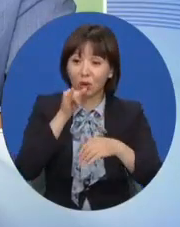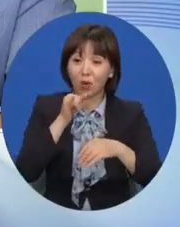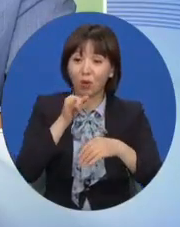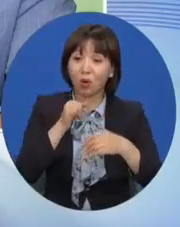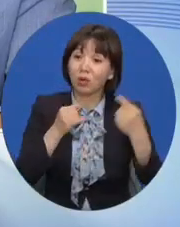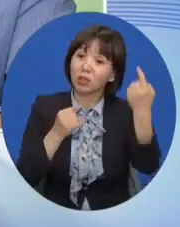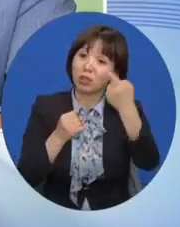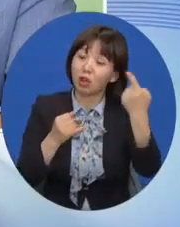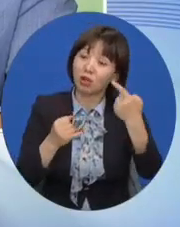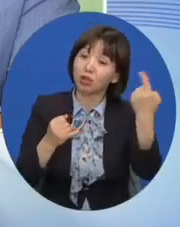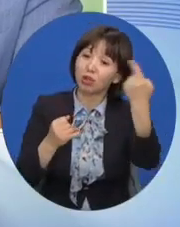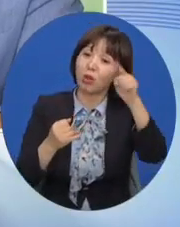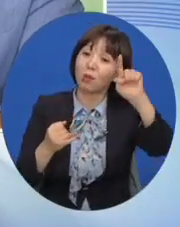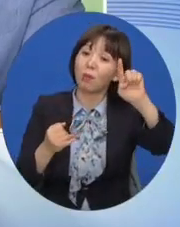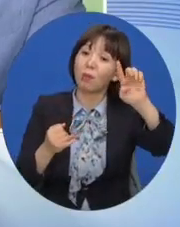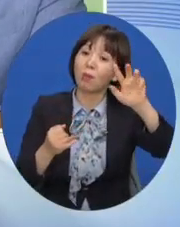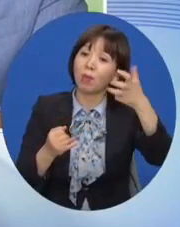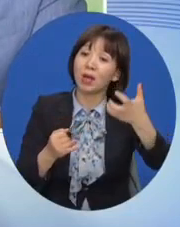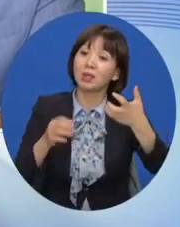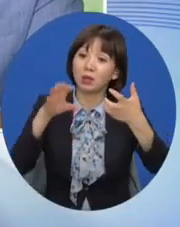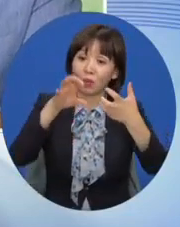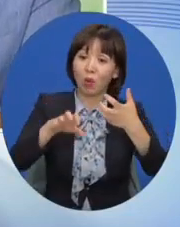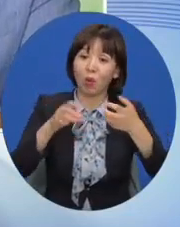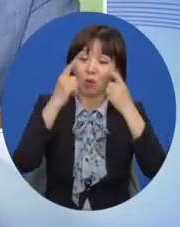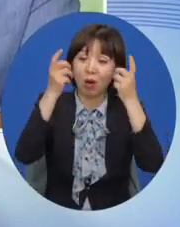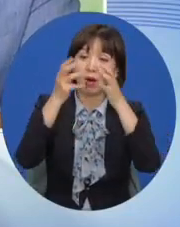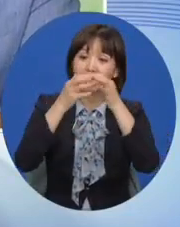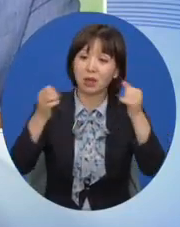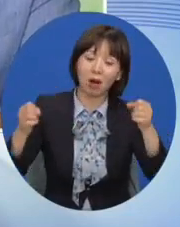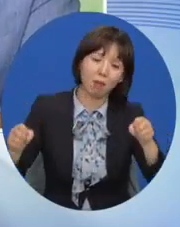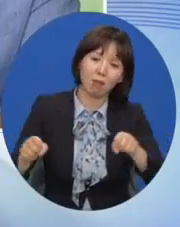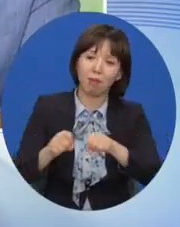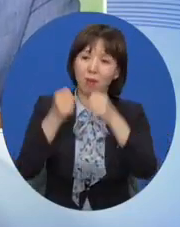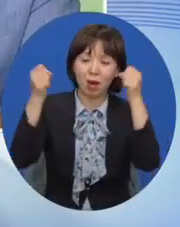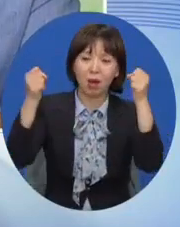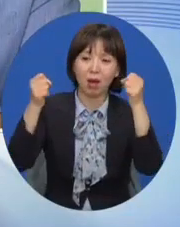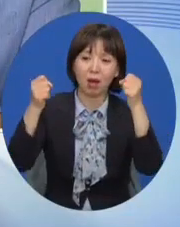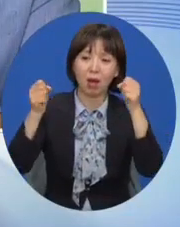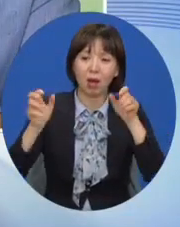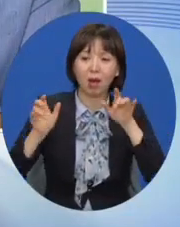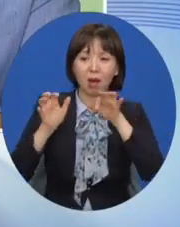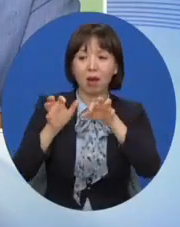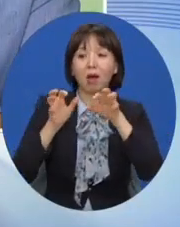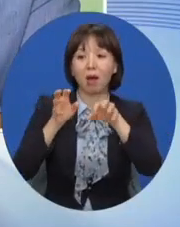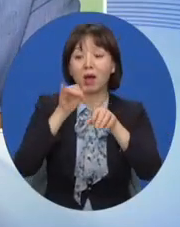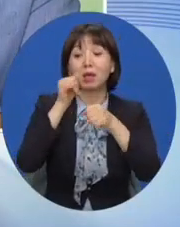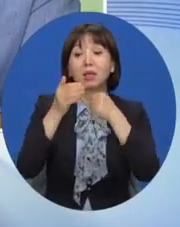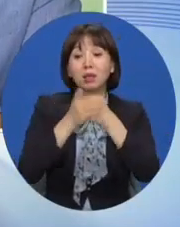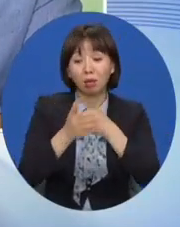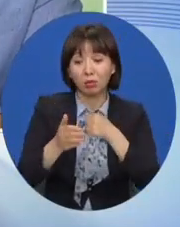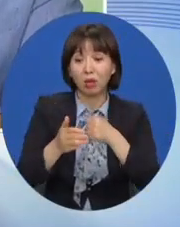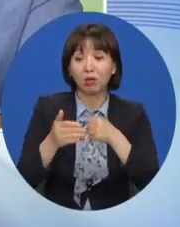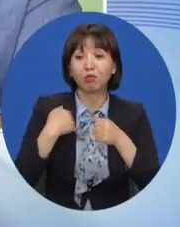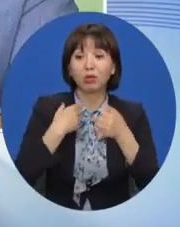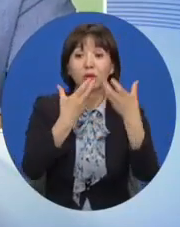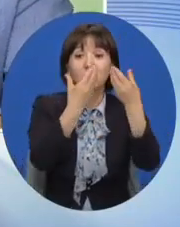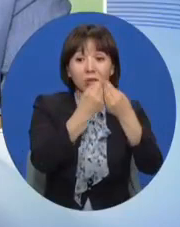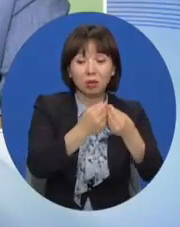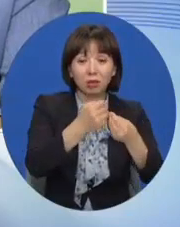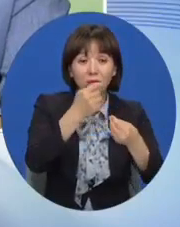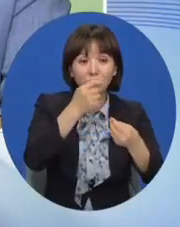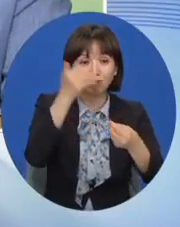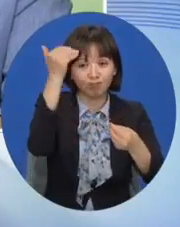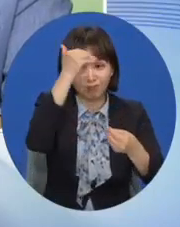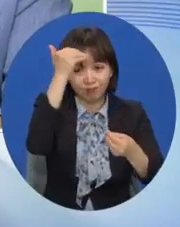한 1080m 이 정도 돼가지고 관광객이 얼마나 많이 오는지 말입니다. 그래서 우리도 그런 사례를 봐서 벤치마킹을